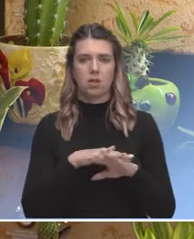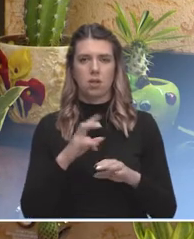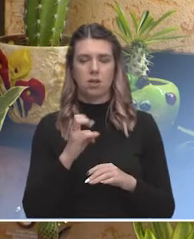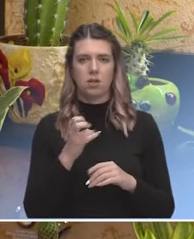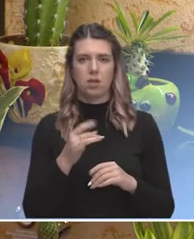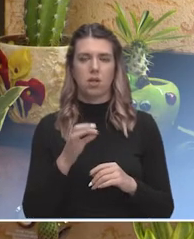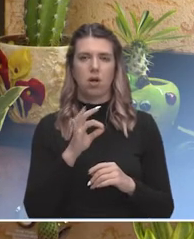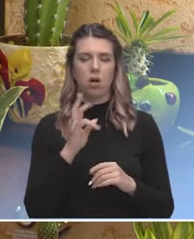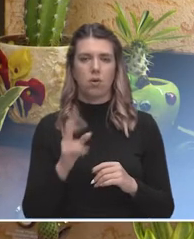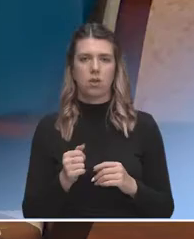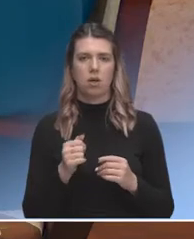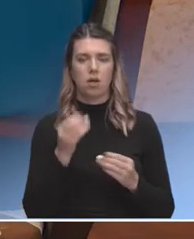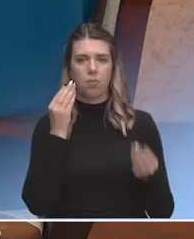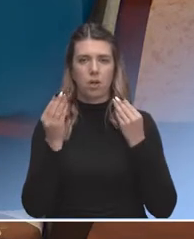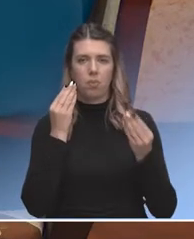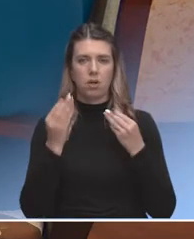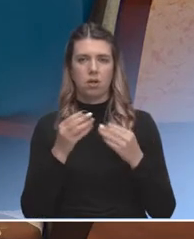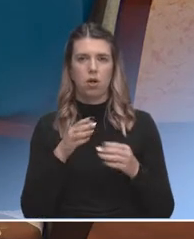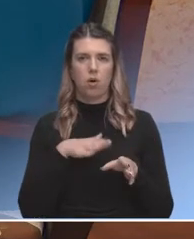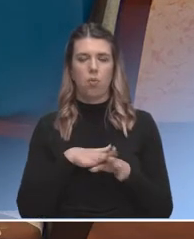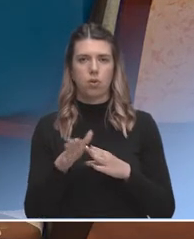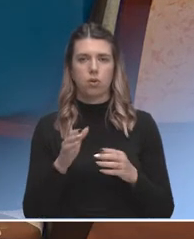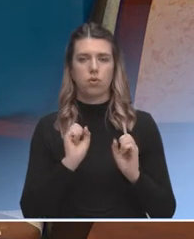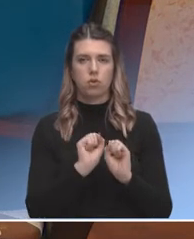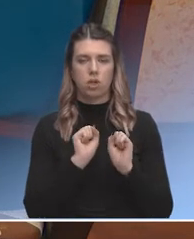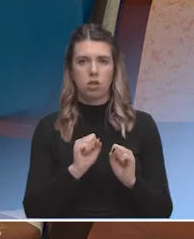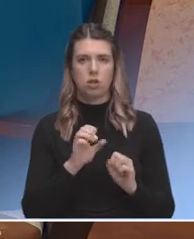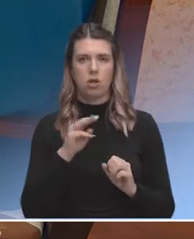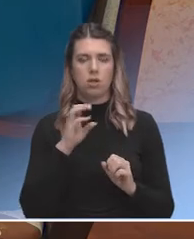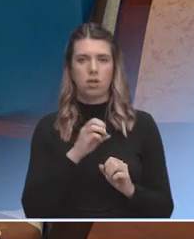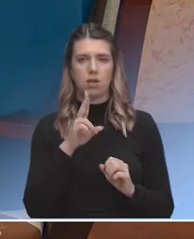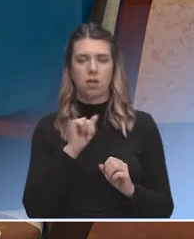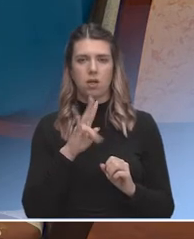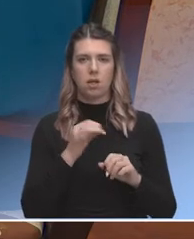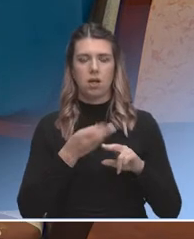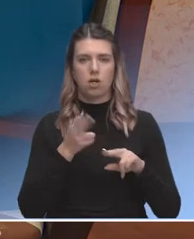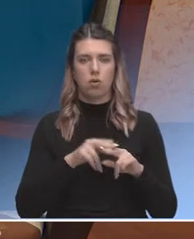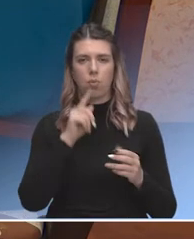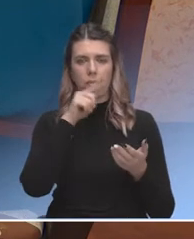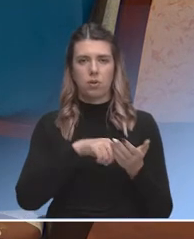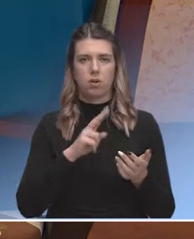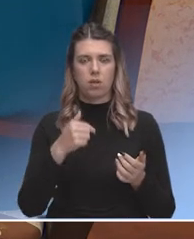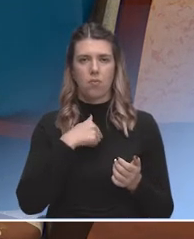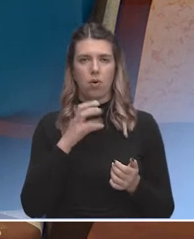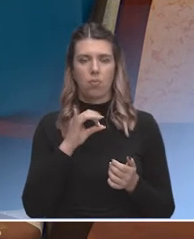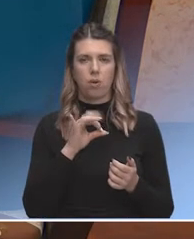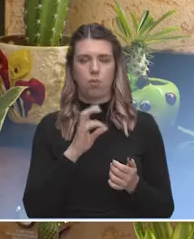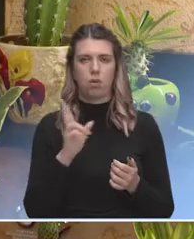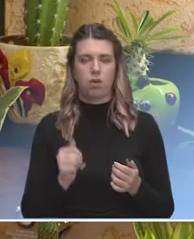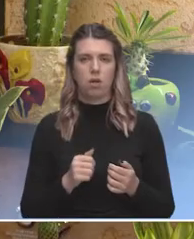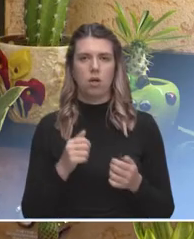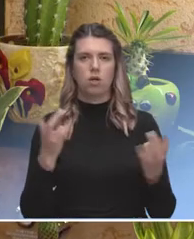населения, она предполагает полную защиту тех данных, которые попадают к нам в